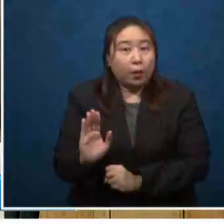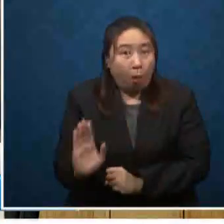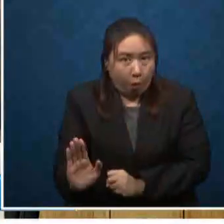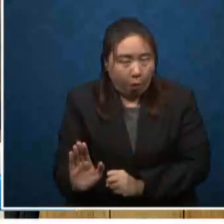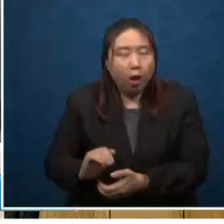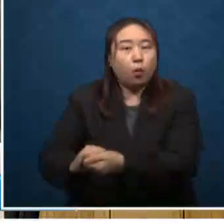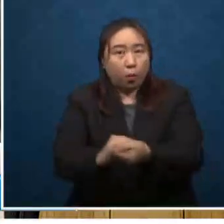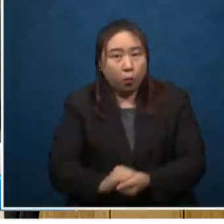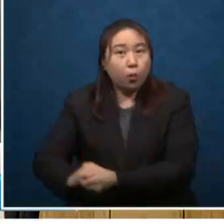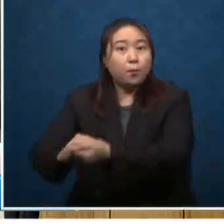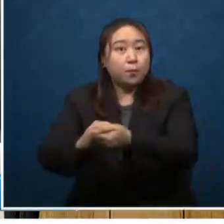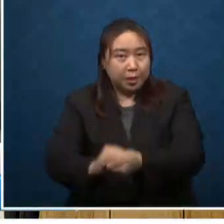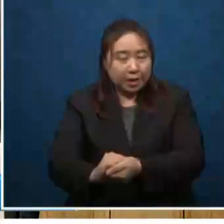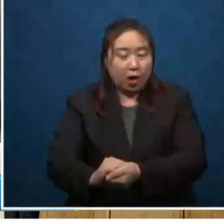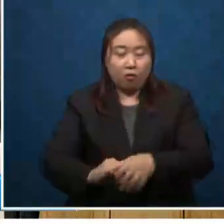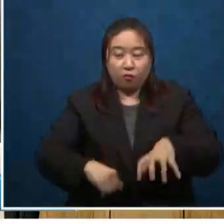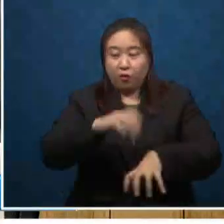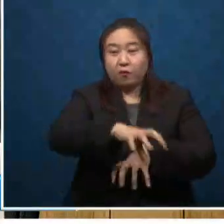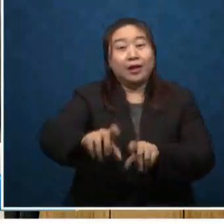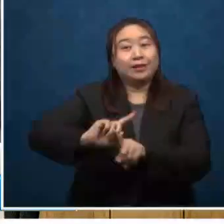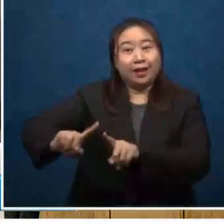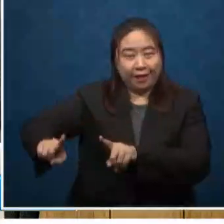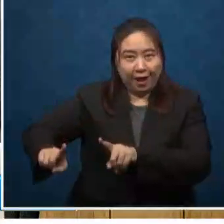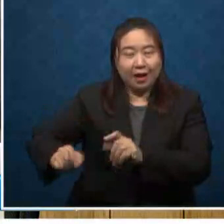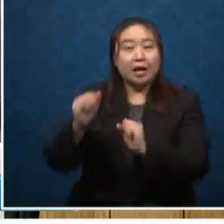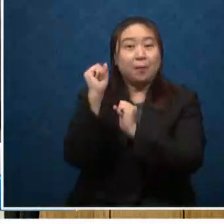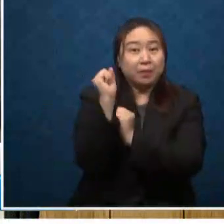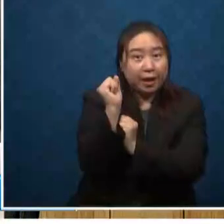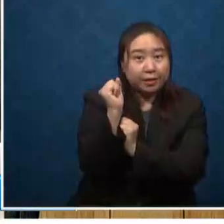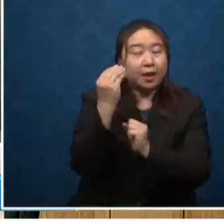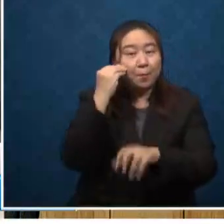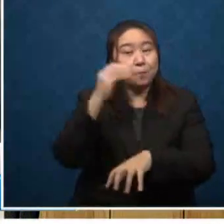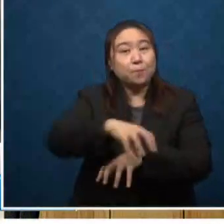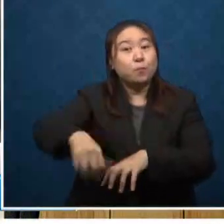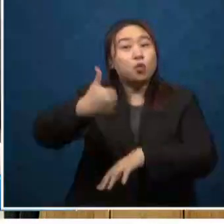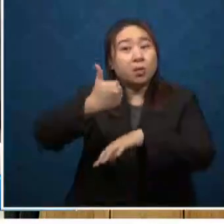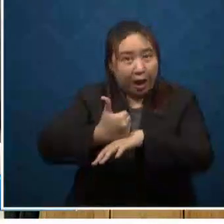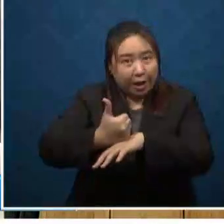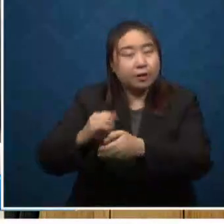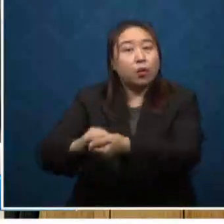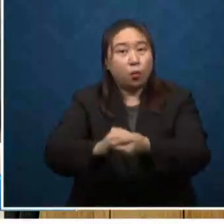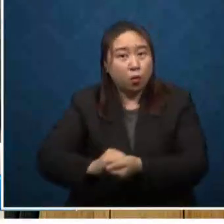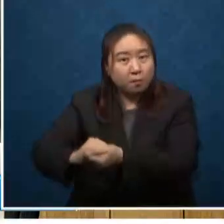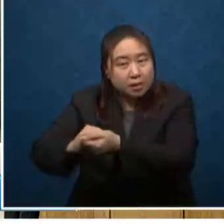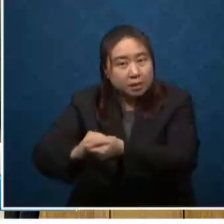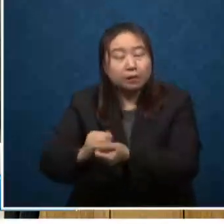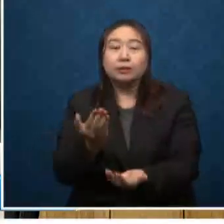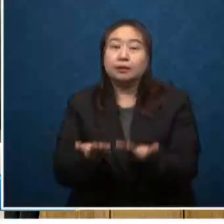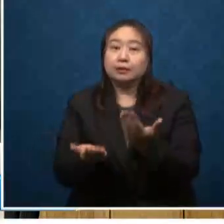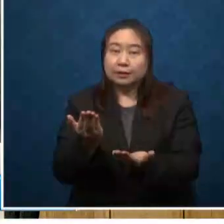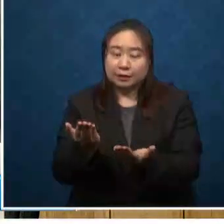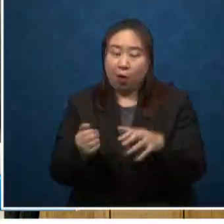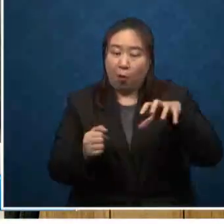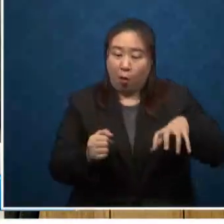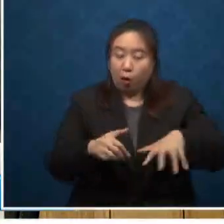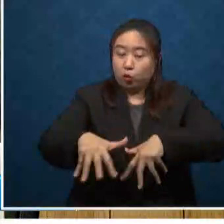ความร่วมมือจากทางด้านฝ่ายท้องที่ก็คือทั้งกำนันผู้ใหญ่บ้านและแน่นอนครับอาจจะอาศัยความร่วมมือขององค์กร